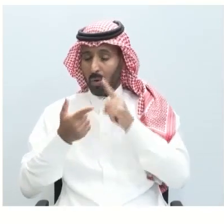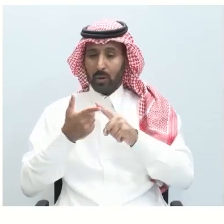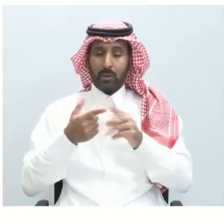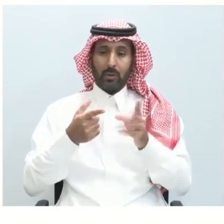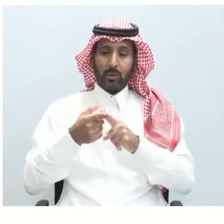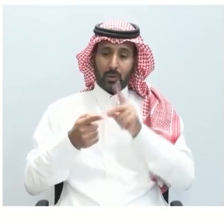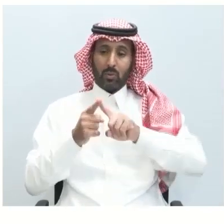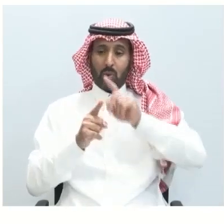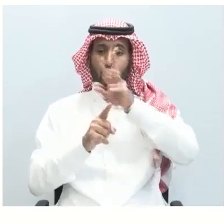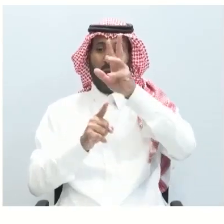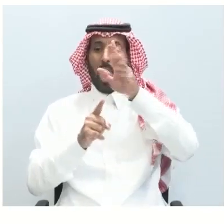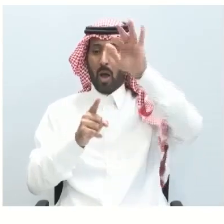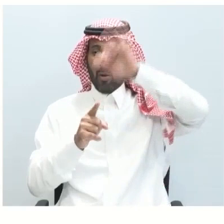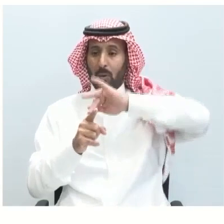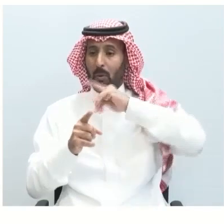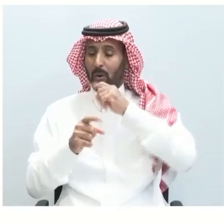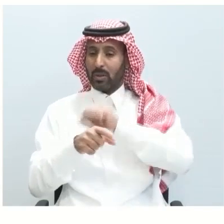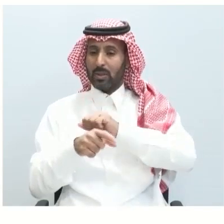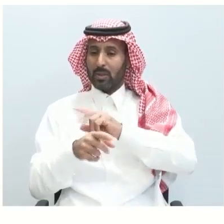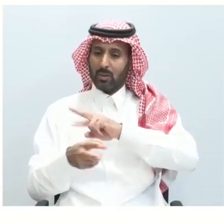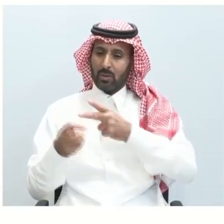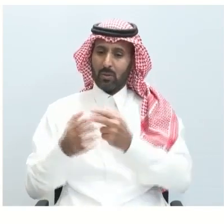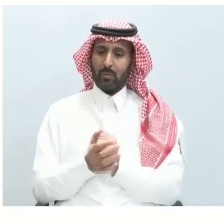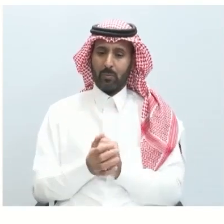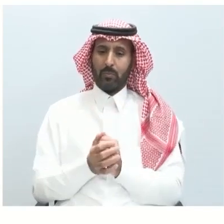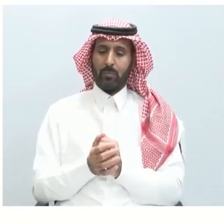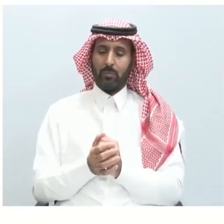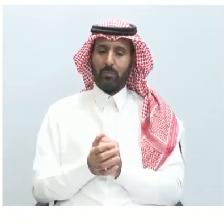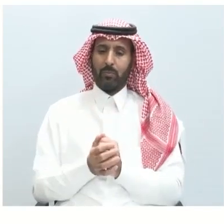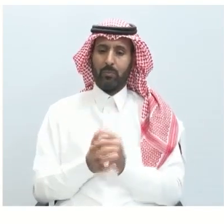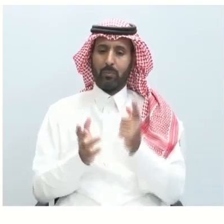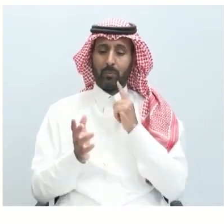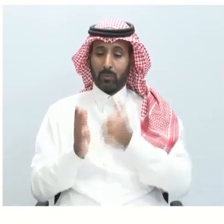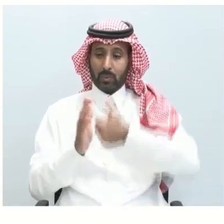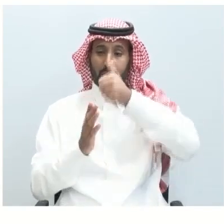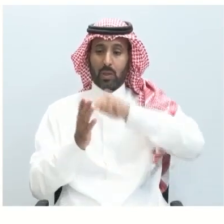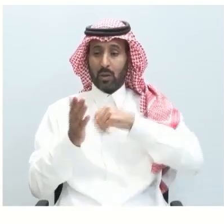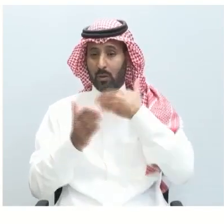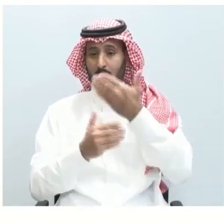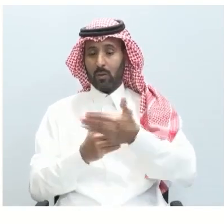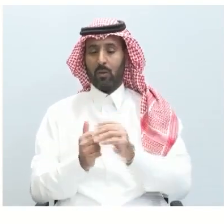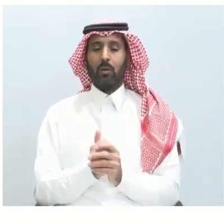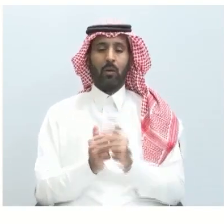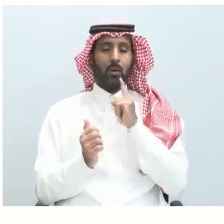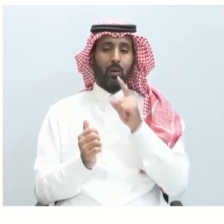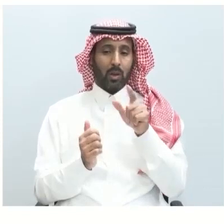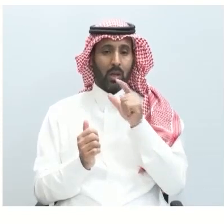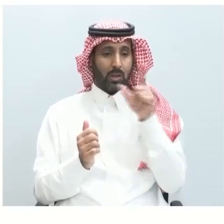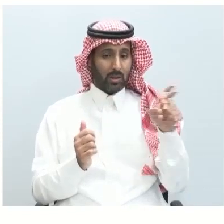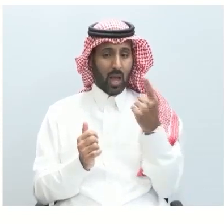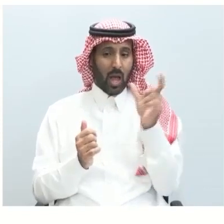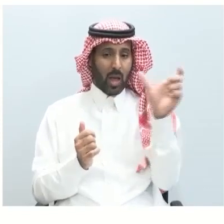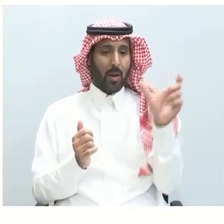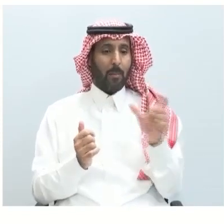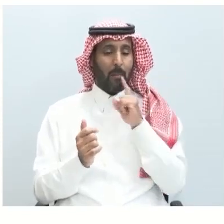المواد اي توجد مواد متفاعله وتوجد مواد ناتجه اذا ننتقل الان الى التقويم ضع كل كلمه صح امام